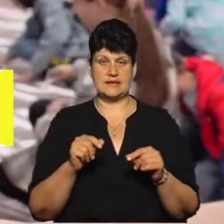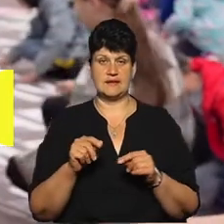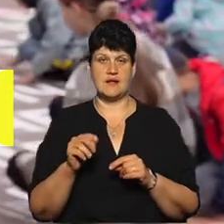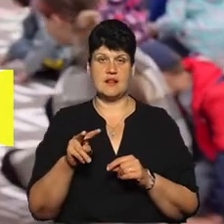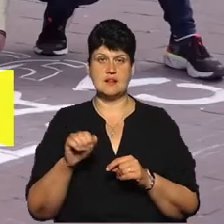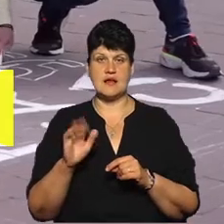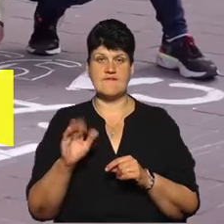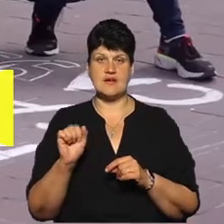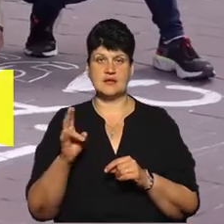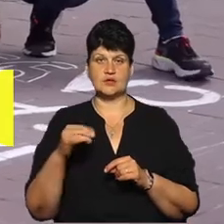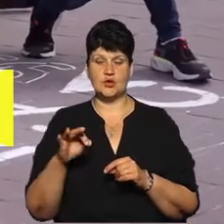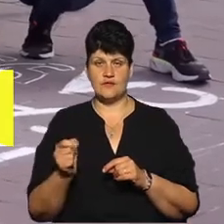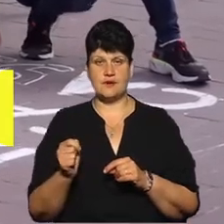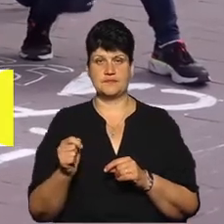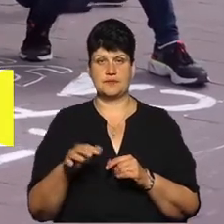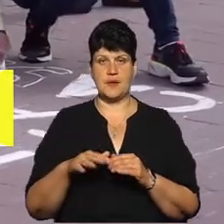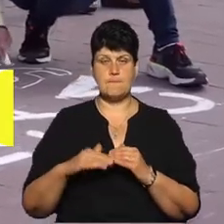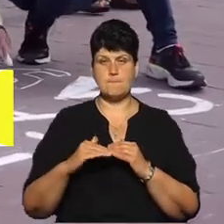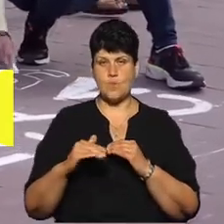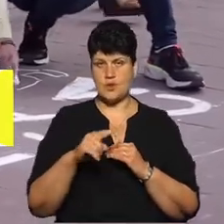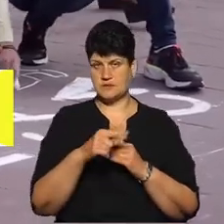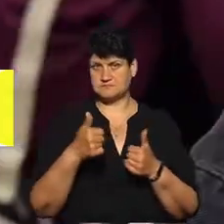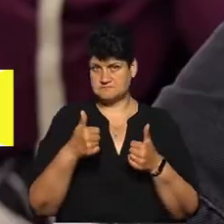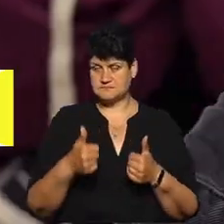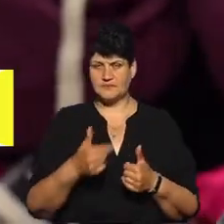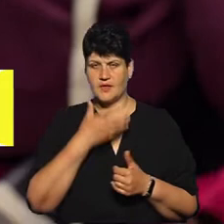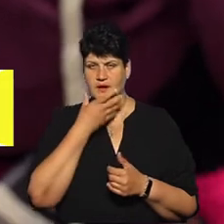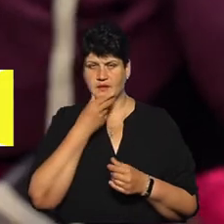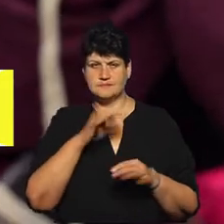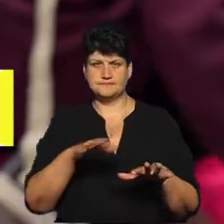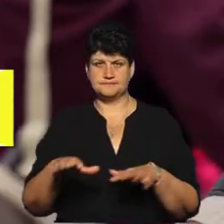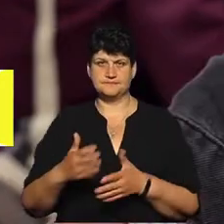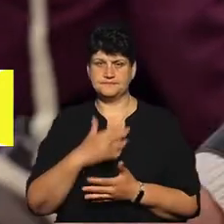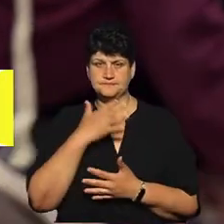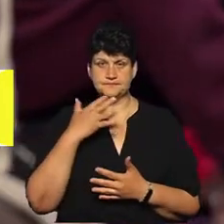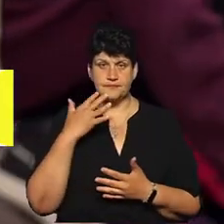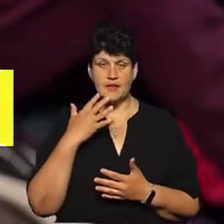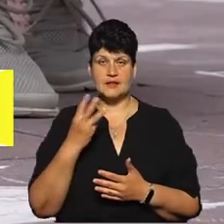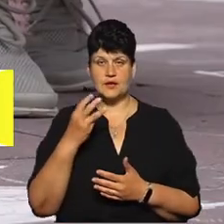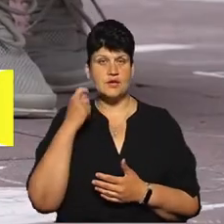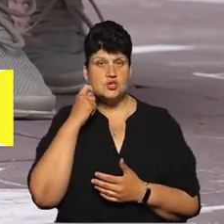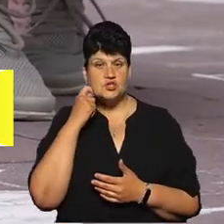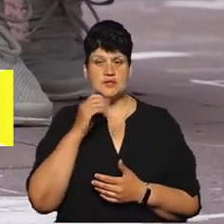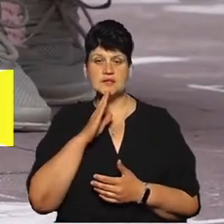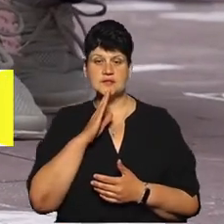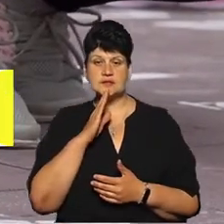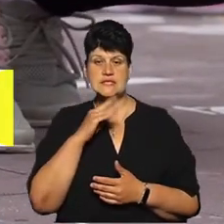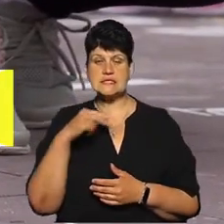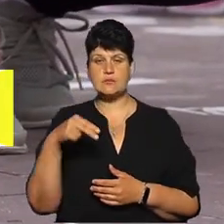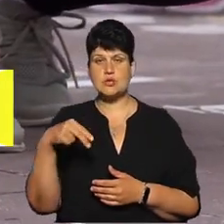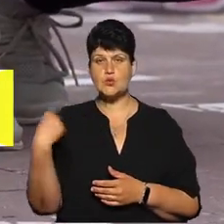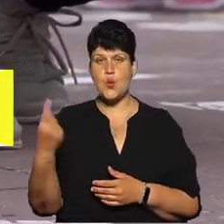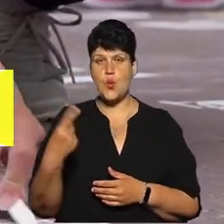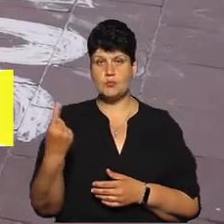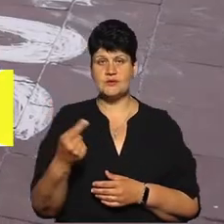багато фотозон. Участь у проєкті могли взяти діти будь-якого віку. Трирічна Марія Рев'якіна із Запорізької області, одна із